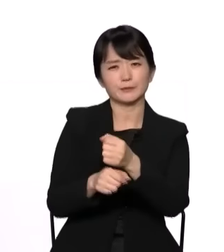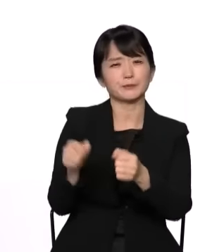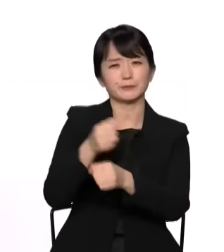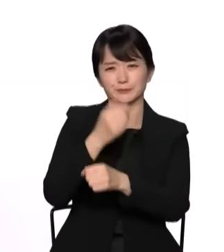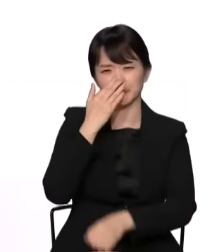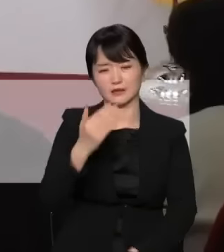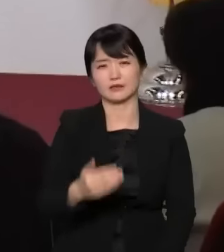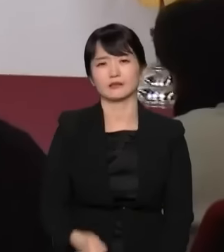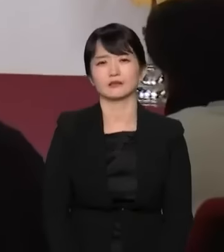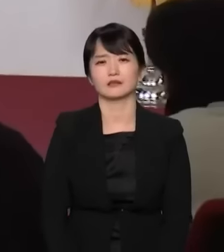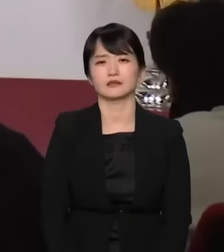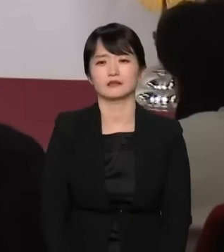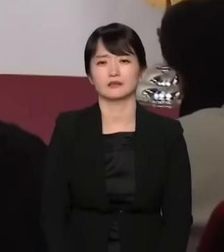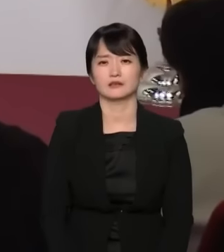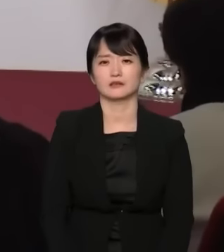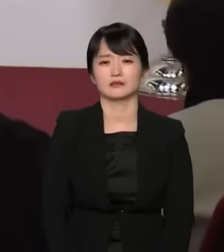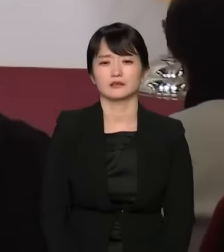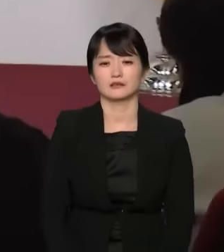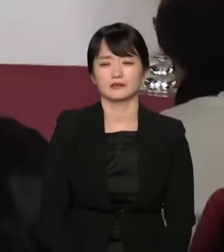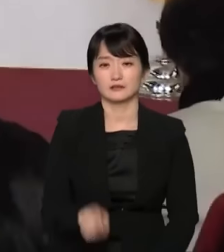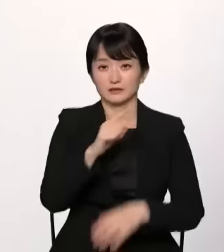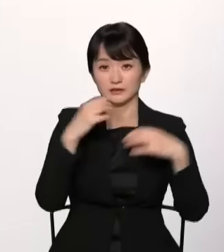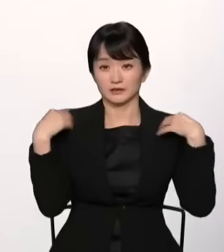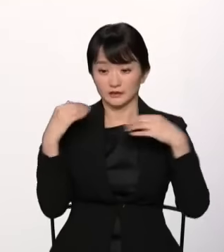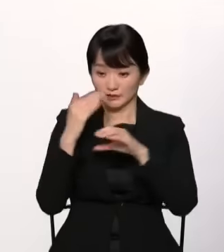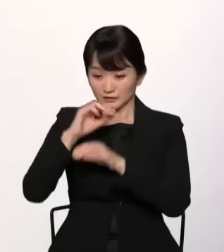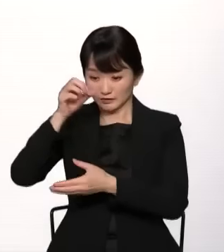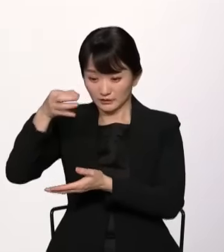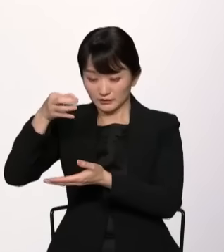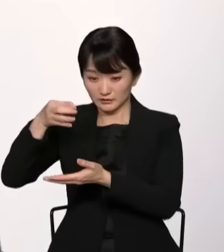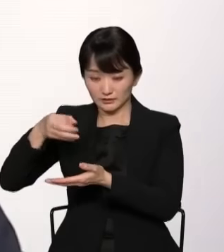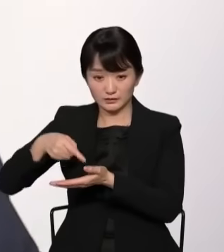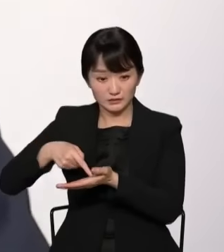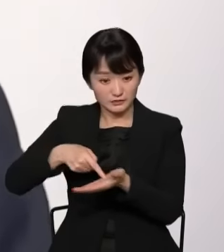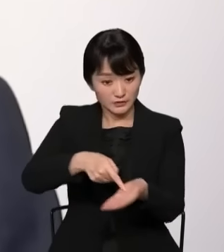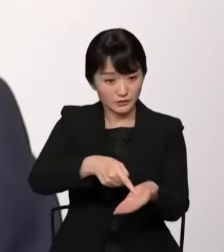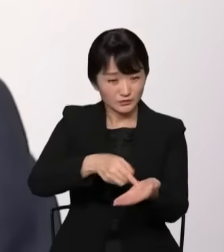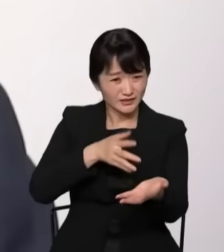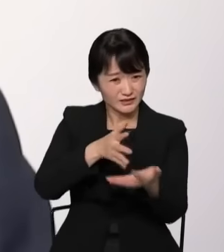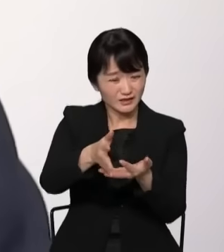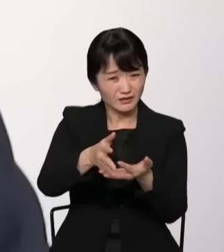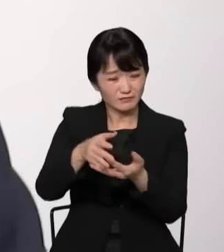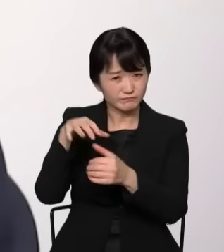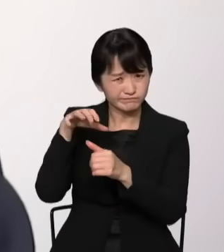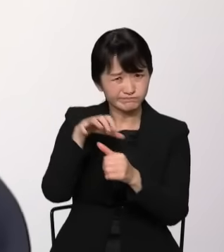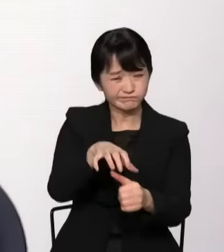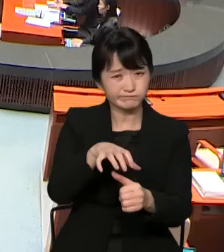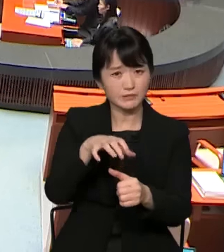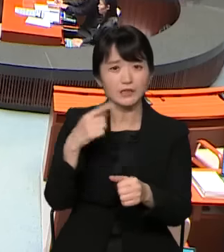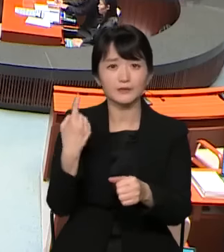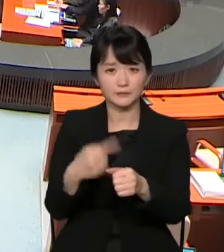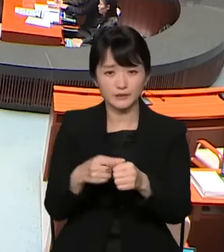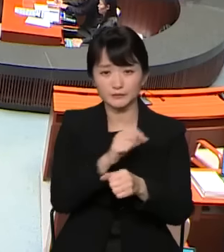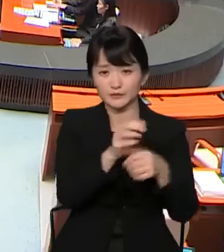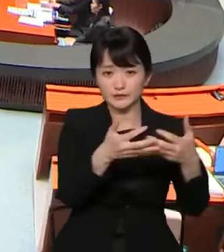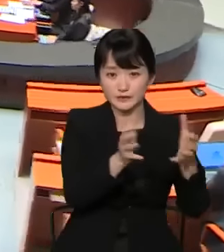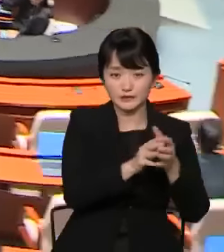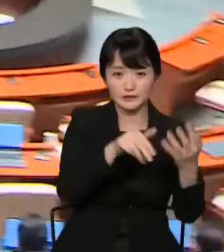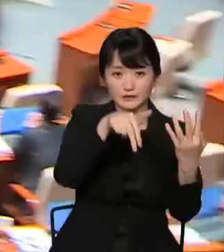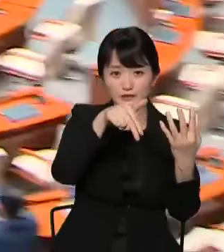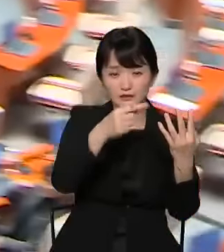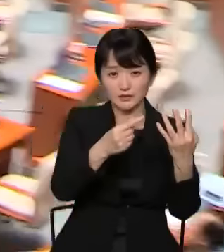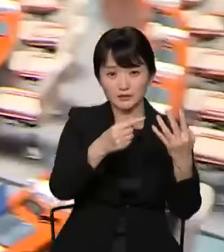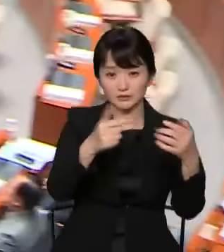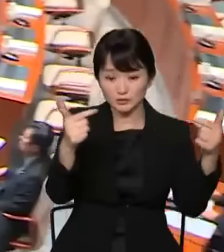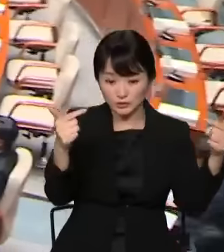있습니다. 이를 두고 정부 주도의 예산안 처리를 압박하는 게 아니냐는 지적이 나옵니다. 야당이 4조 원가량을